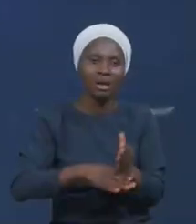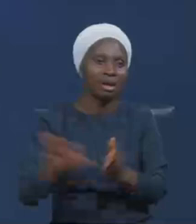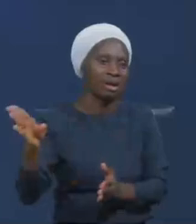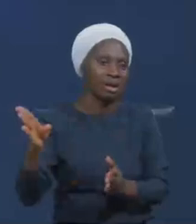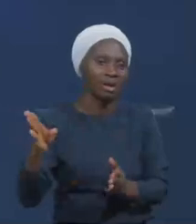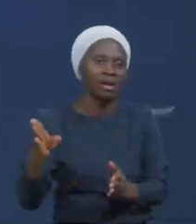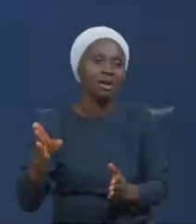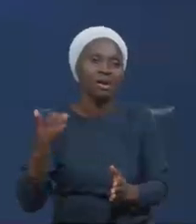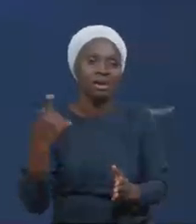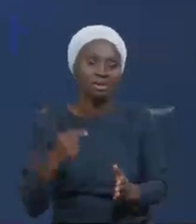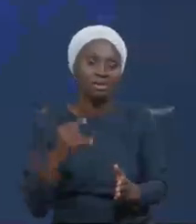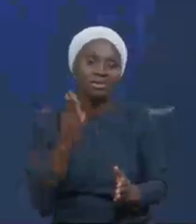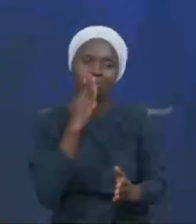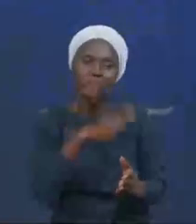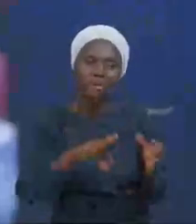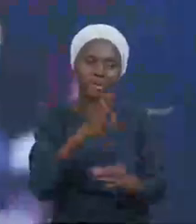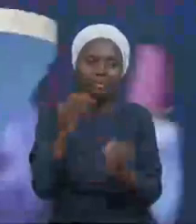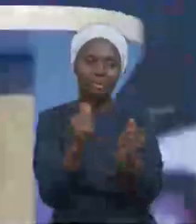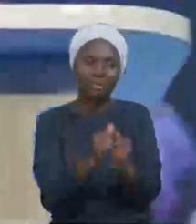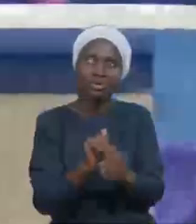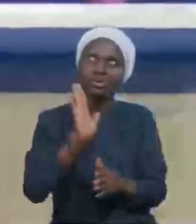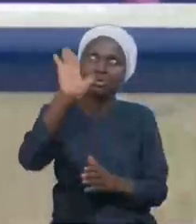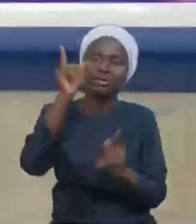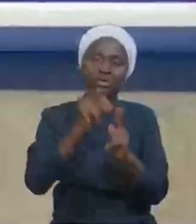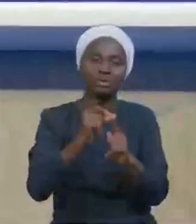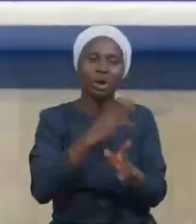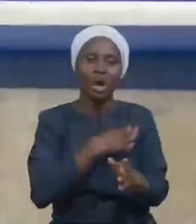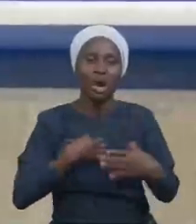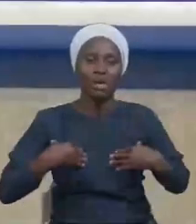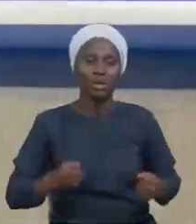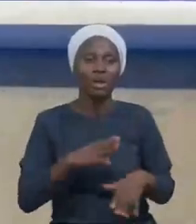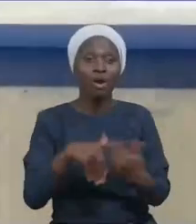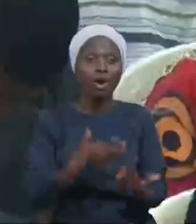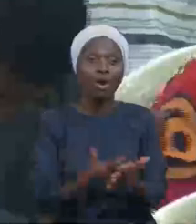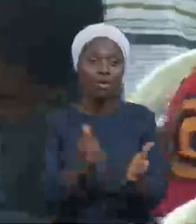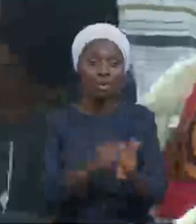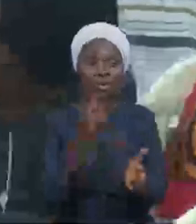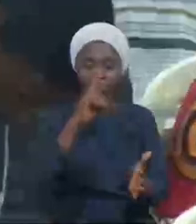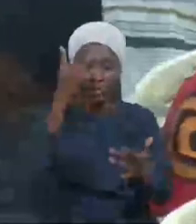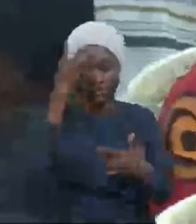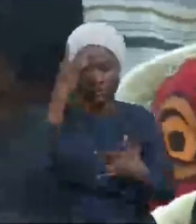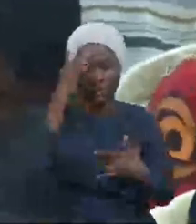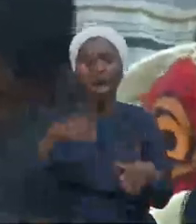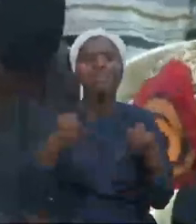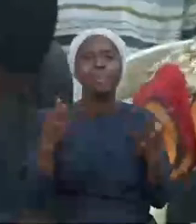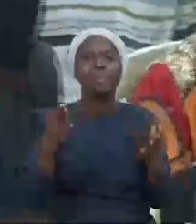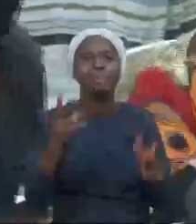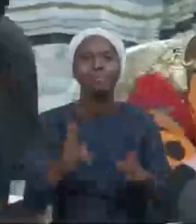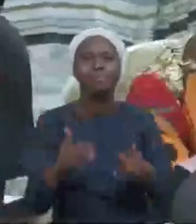guérit tous les malades. Combien étaient malades? Combien a-t-il